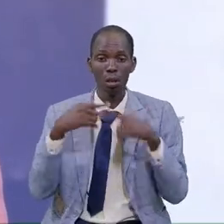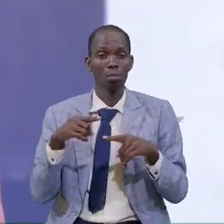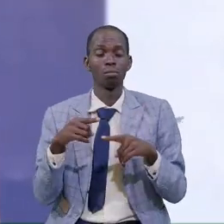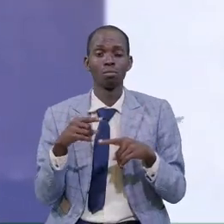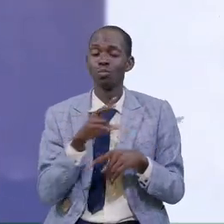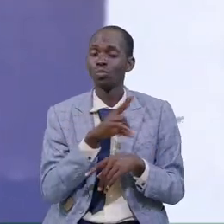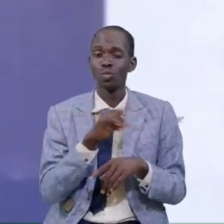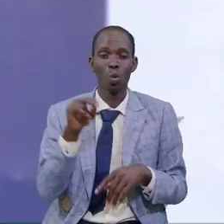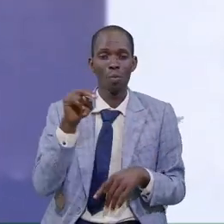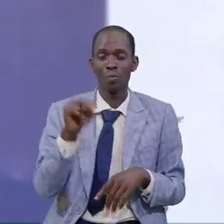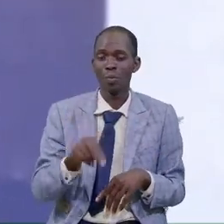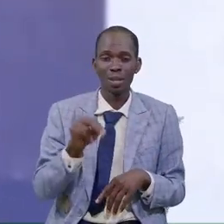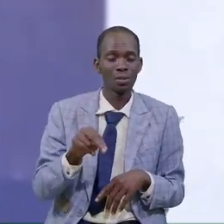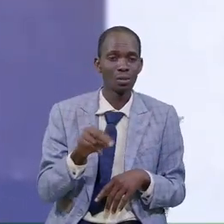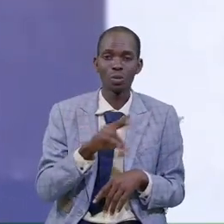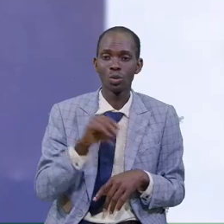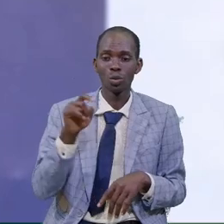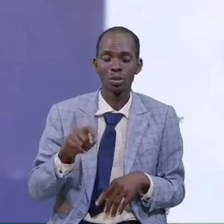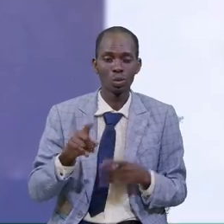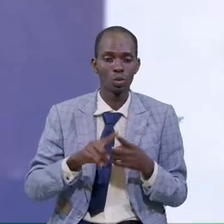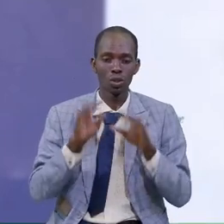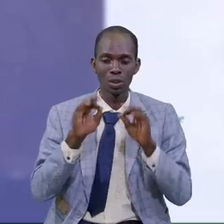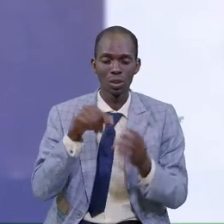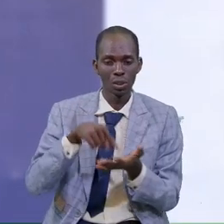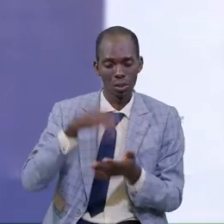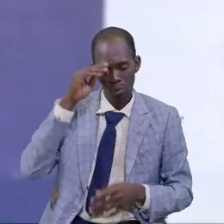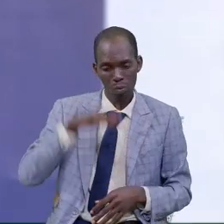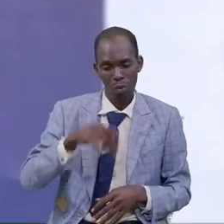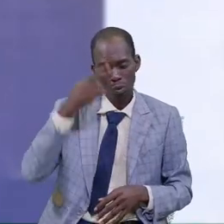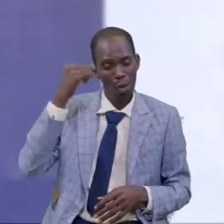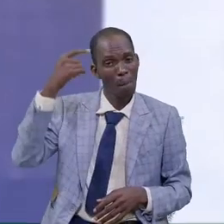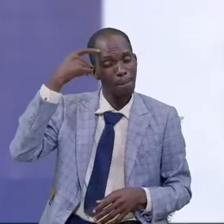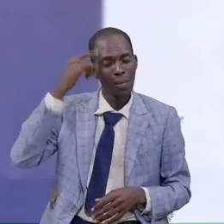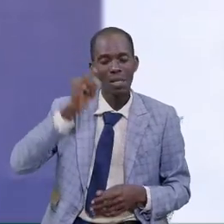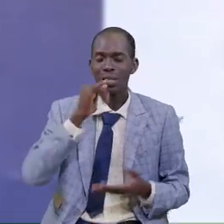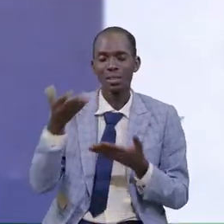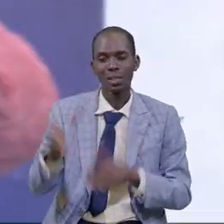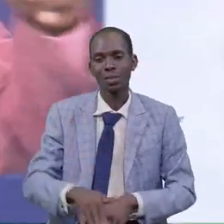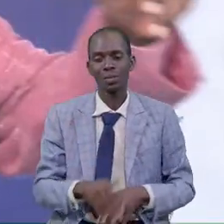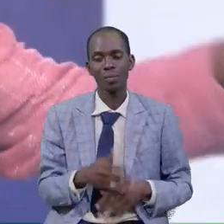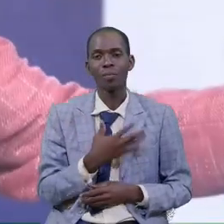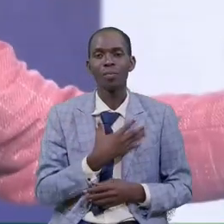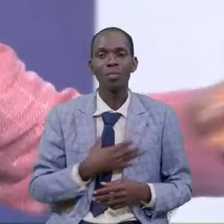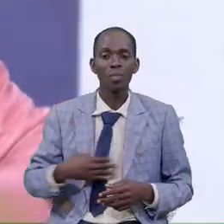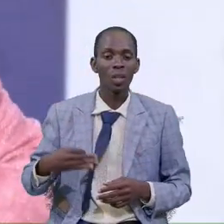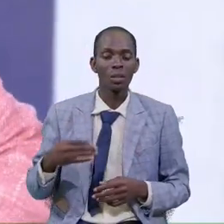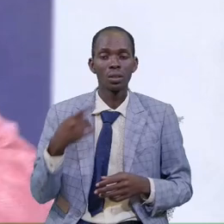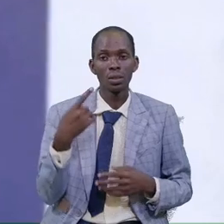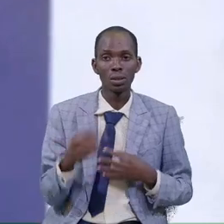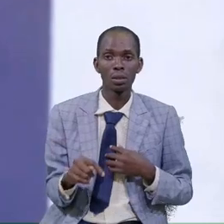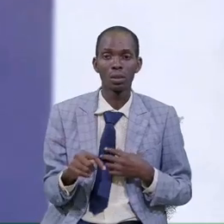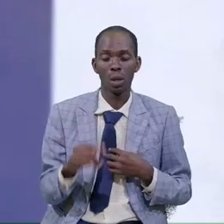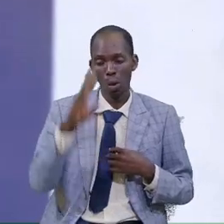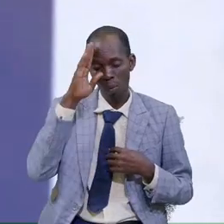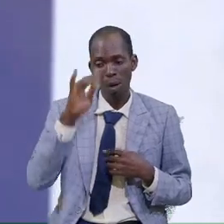plus la peine d'enseigner cet enfant-là. Il n'y a plus de cerveau. Le cerveau est mort. Et il est retourné dans la